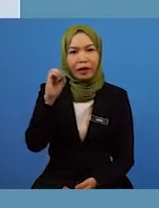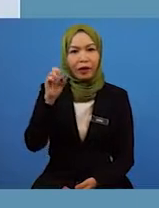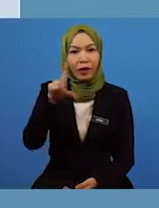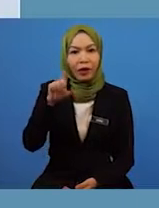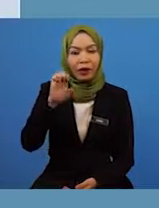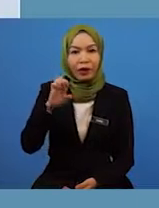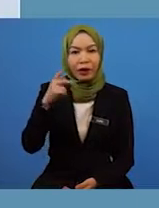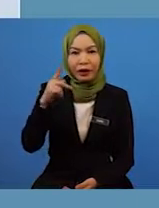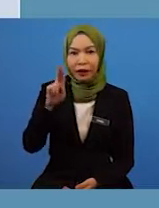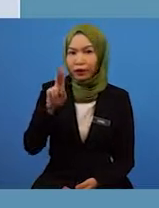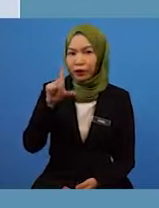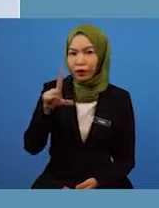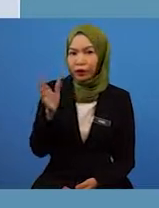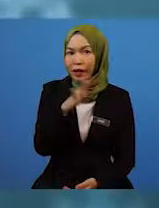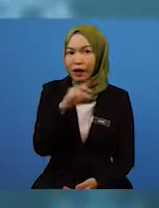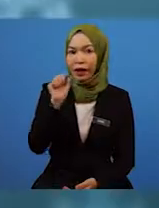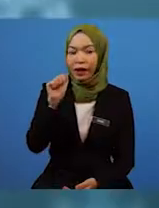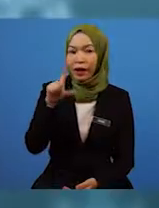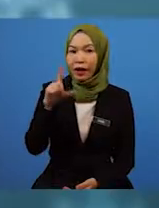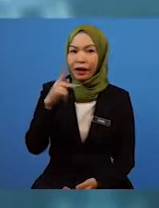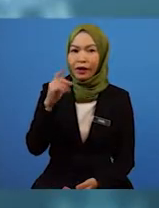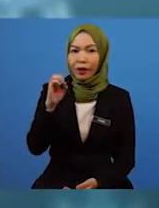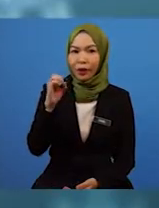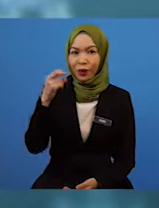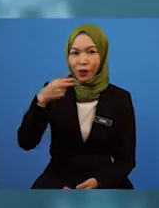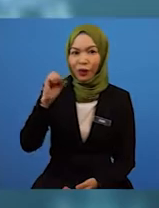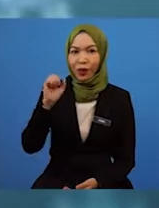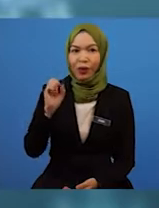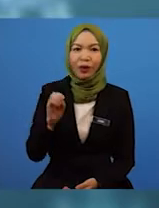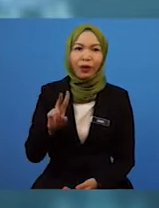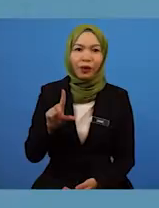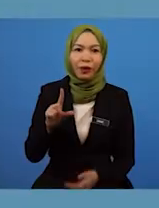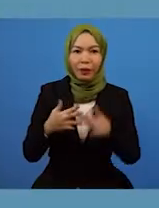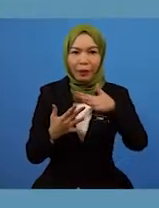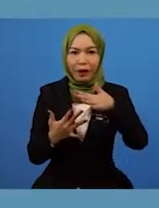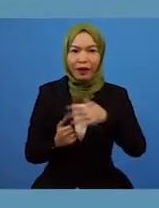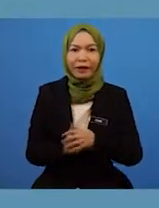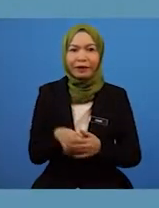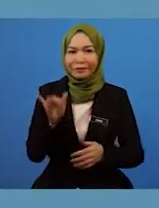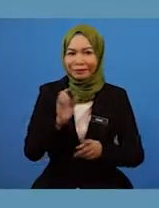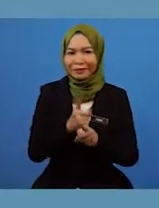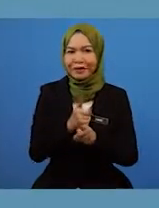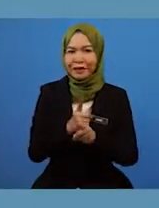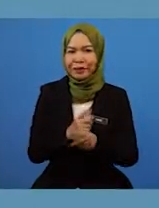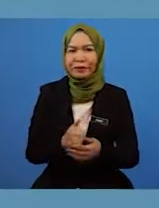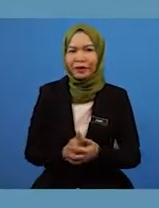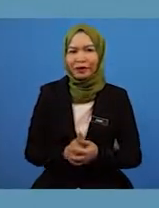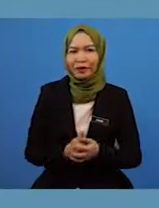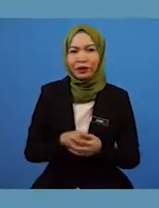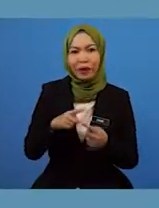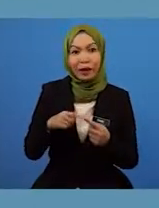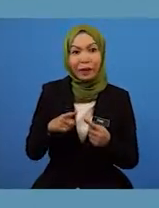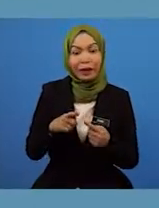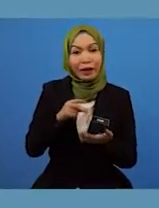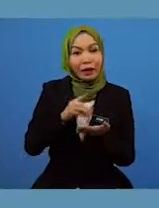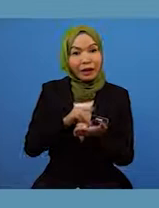haba pembakaran? Ya, betul tu murid-murid. Apabila bilangan atom